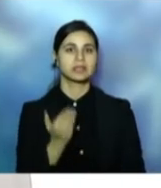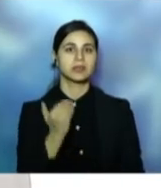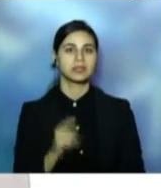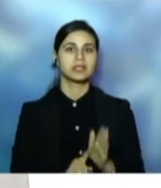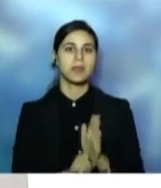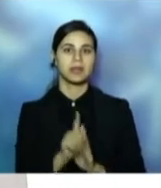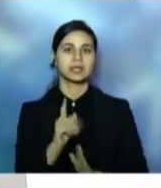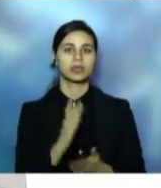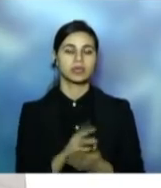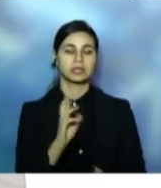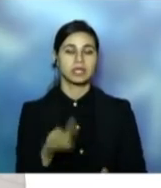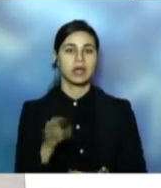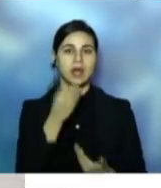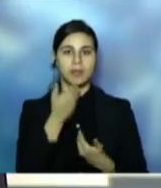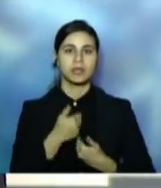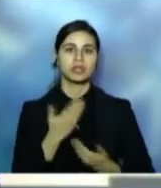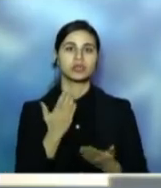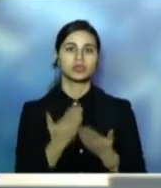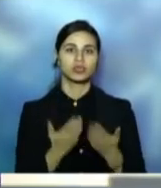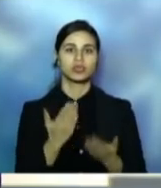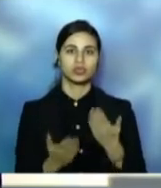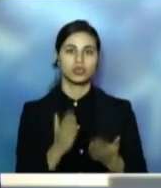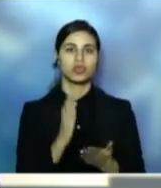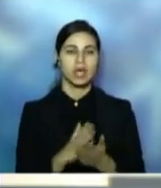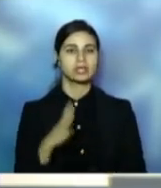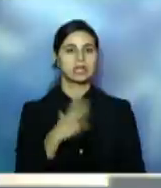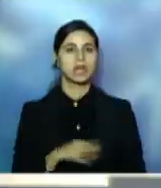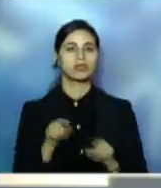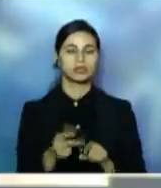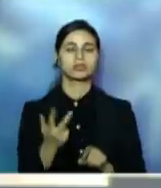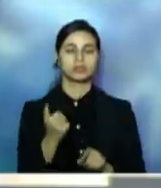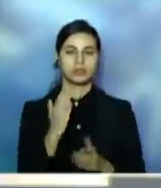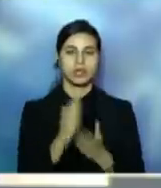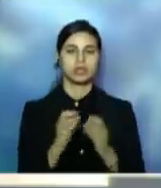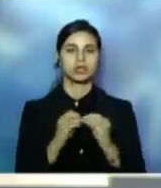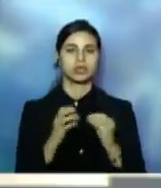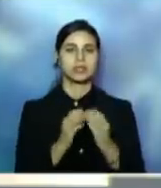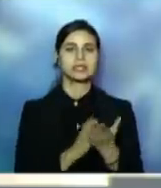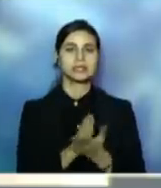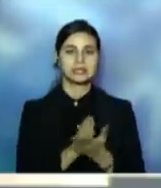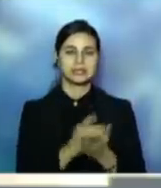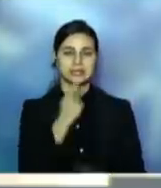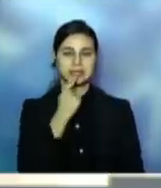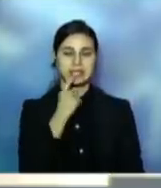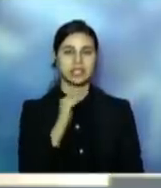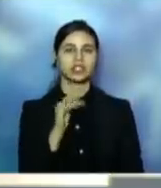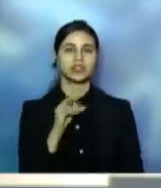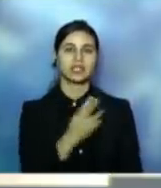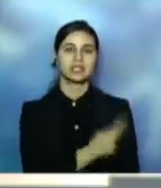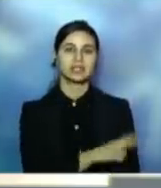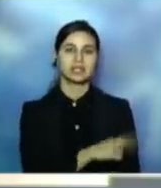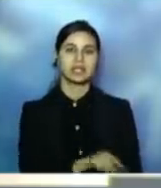ბაზალური დონეა. და მკითხეს, თუ არის საქართველოში, რა თქმა უნდა, არის 15 წელია ჟვანიას კლინიკას